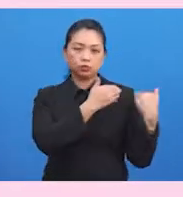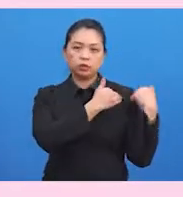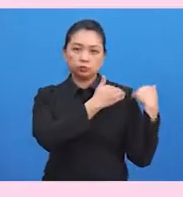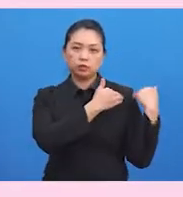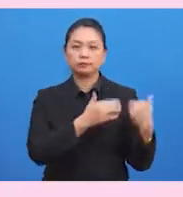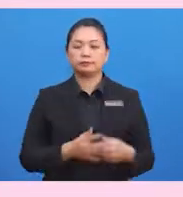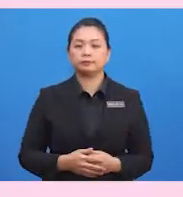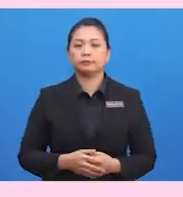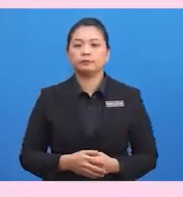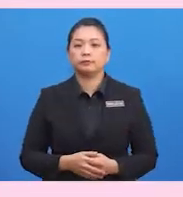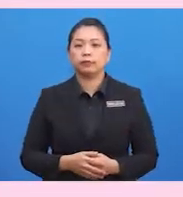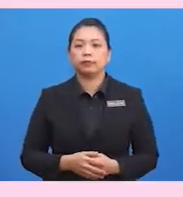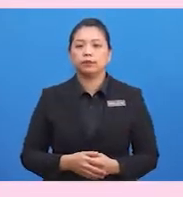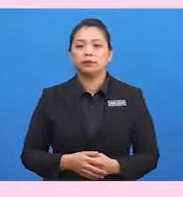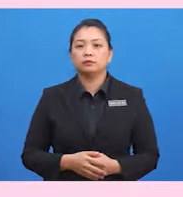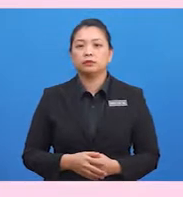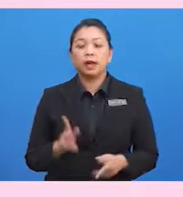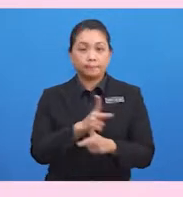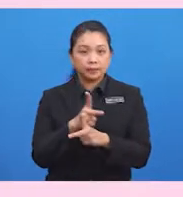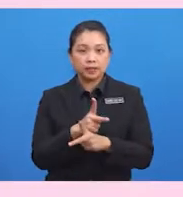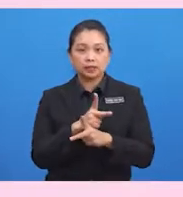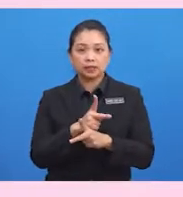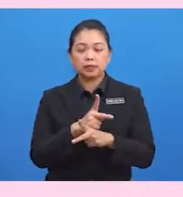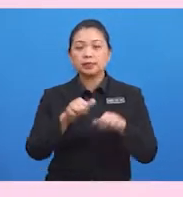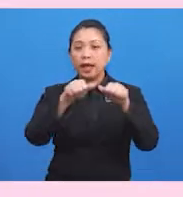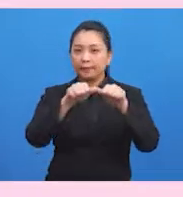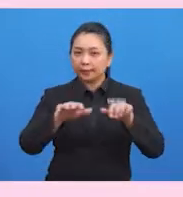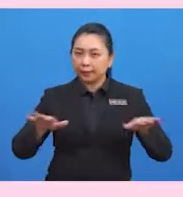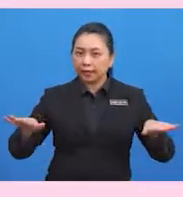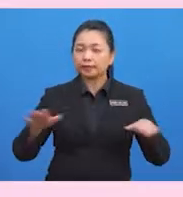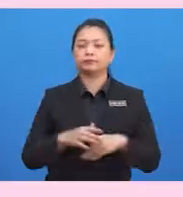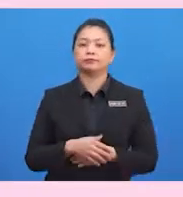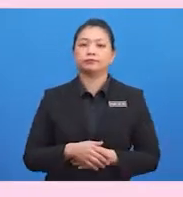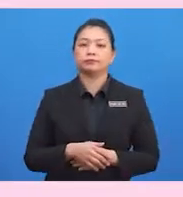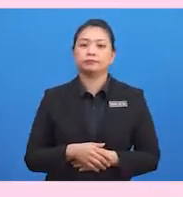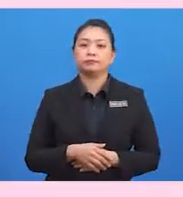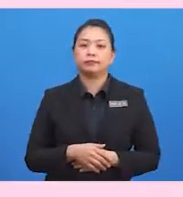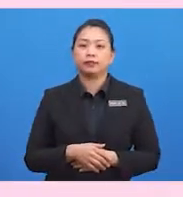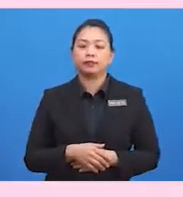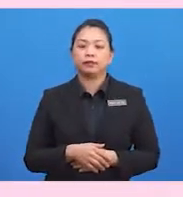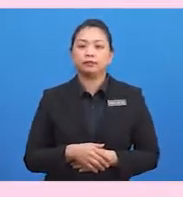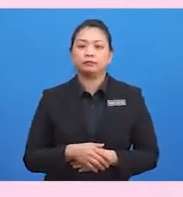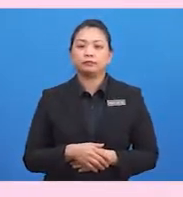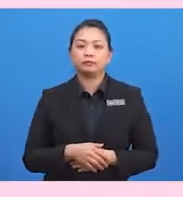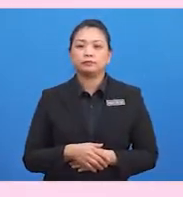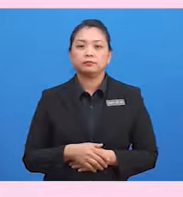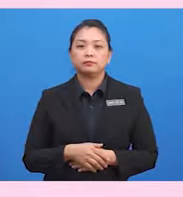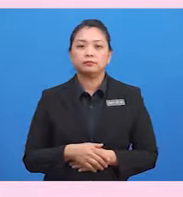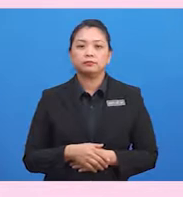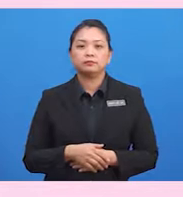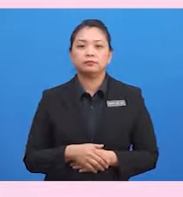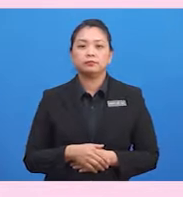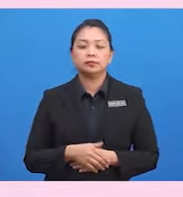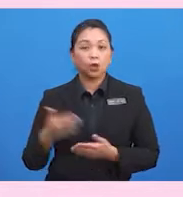antara tugas utama mereka ialah menjaga keamanan kawasan yang ditafsir pembesar juga